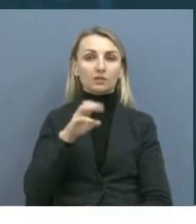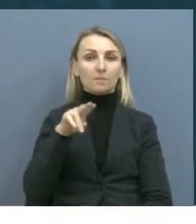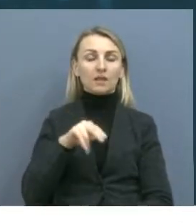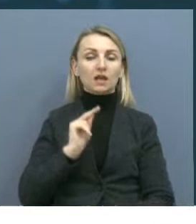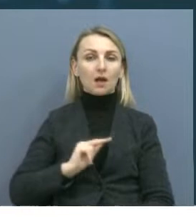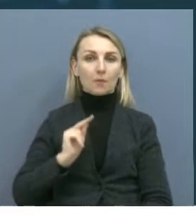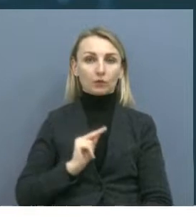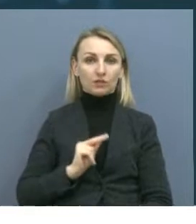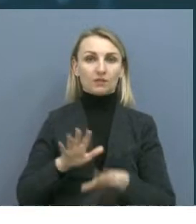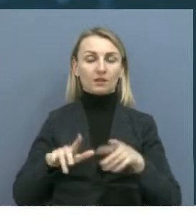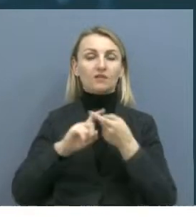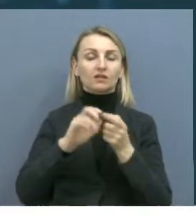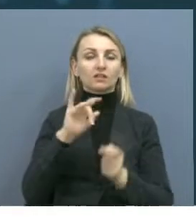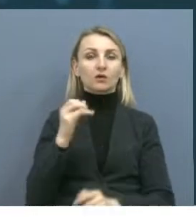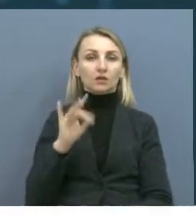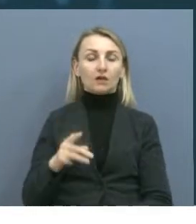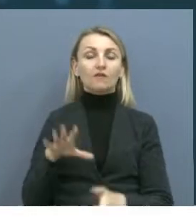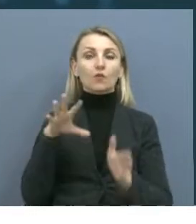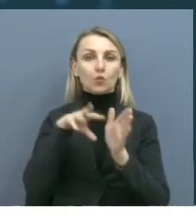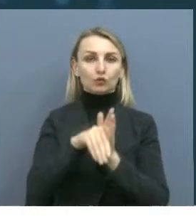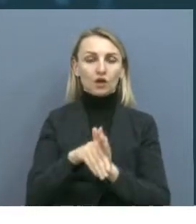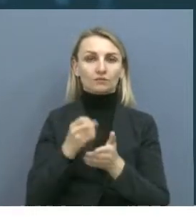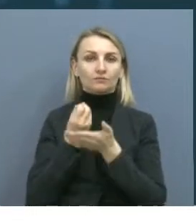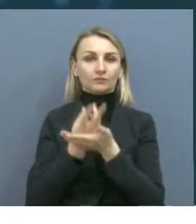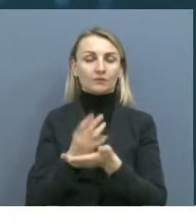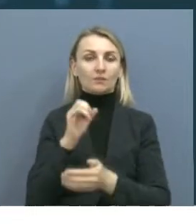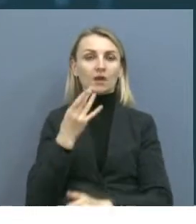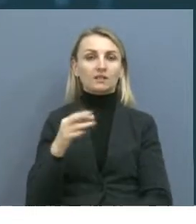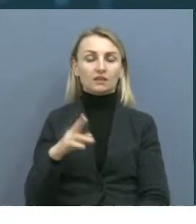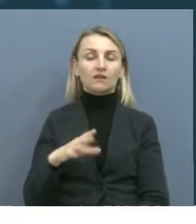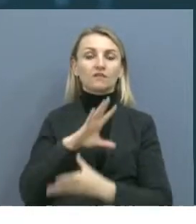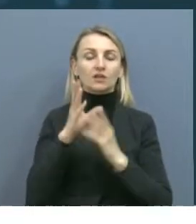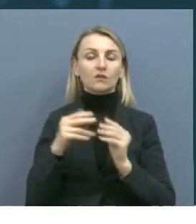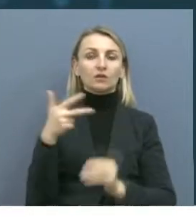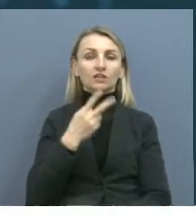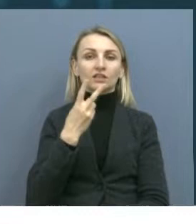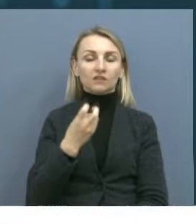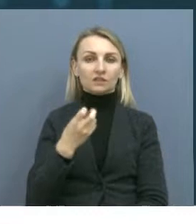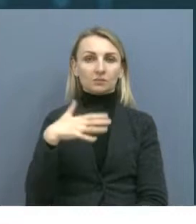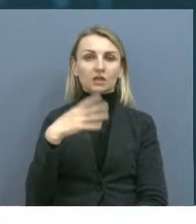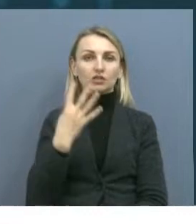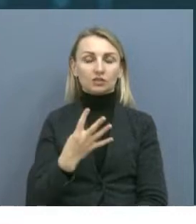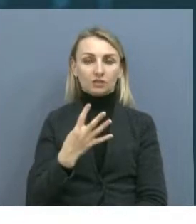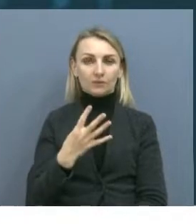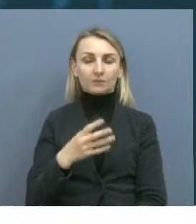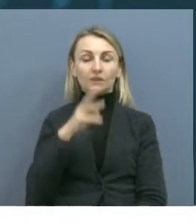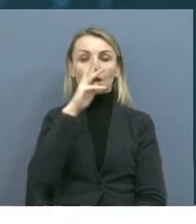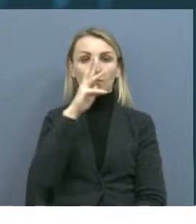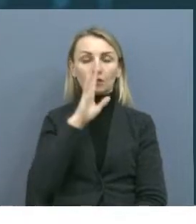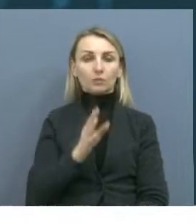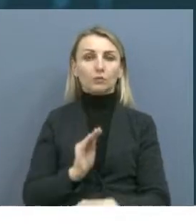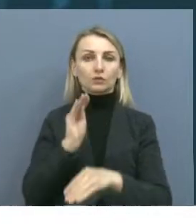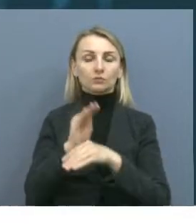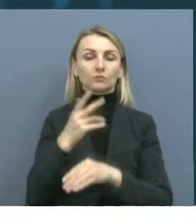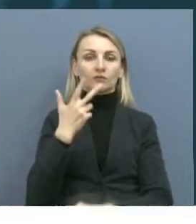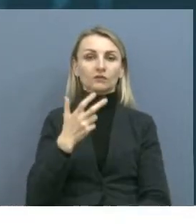инфекционных стационаров, включая отделение реанимации. Всего это 3284 специалиста. Размер их надбавки в месяц составит